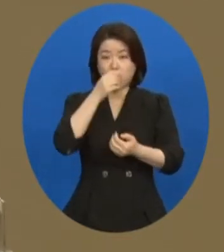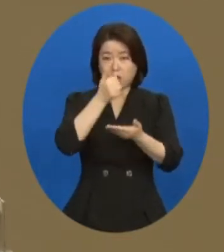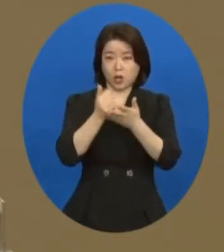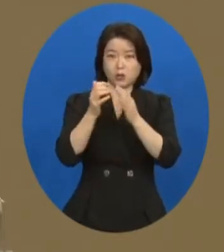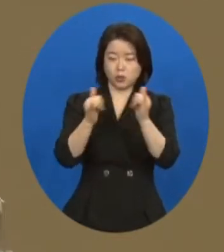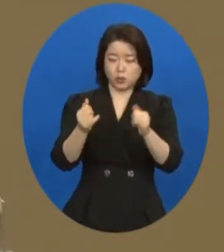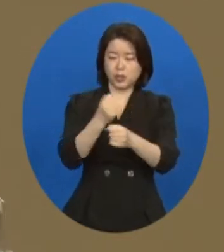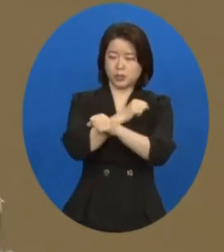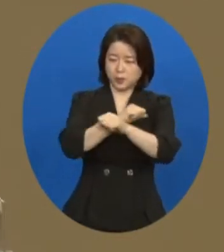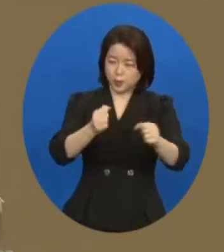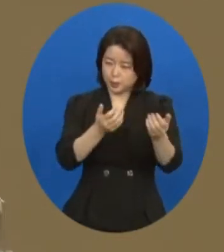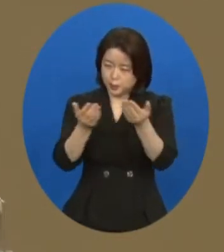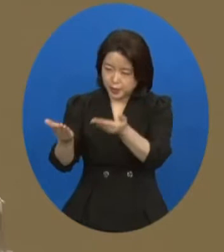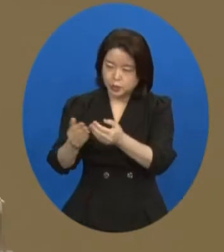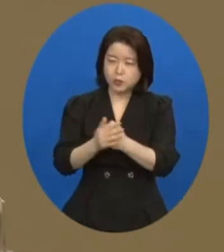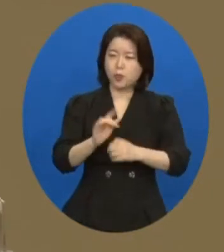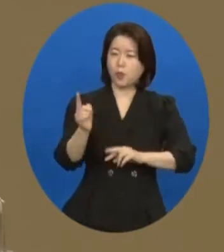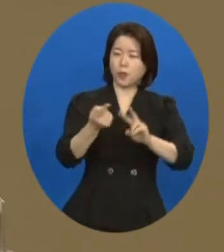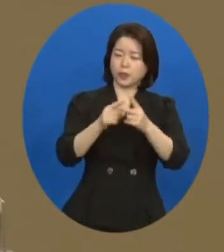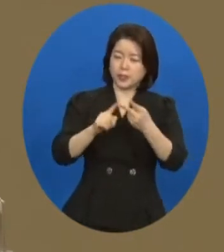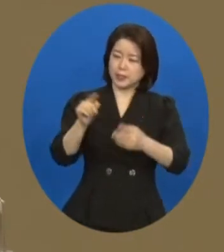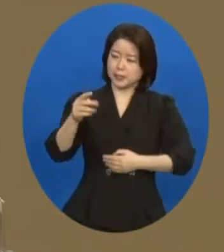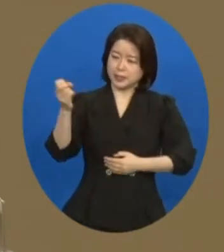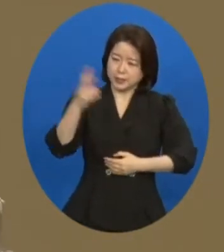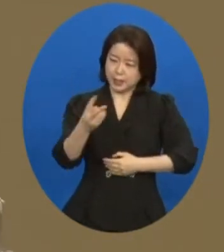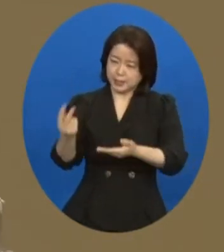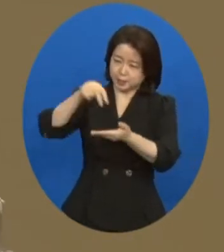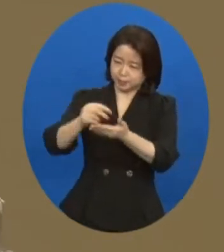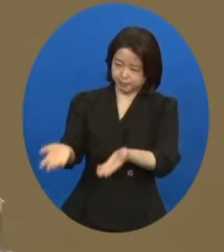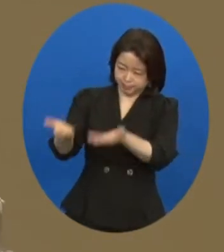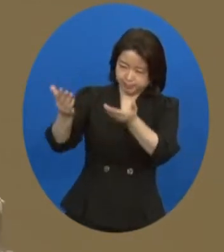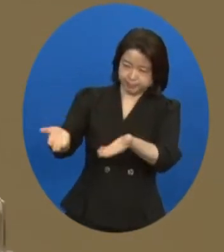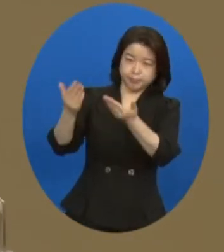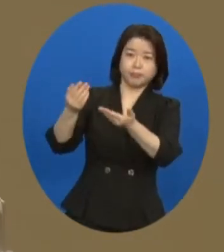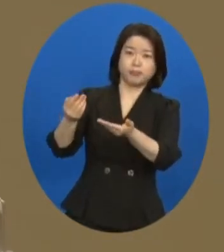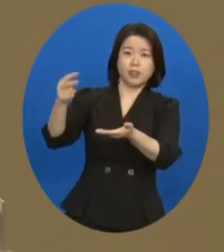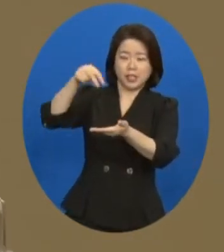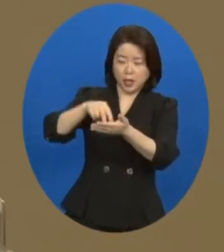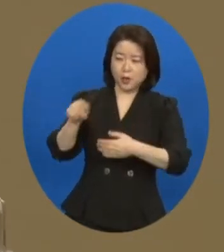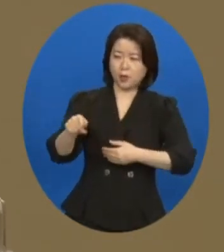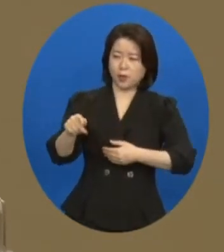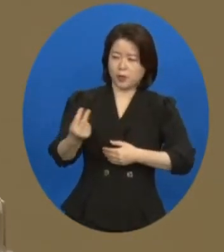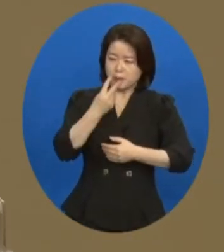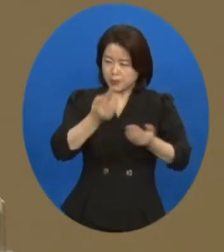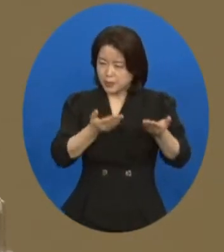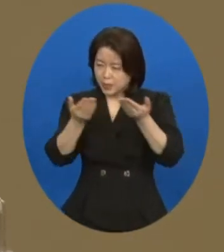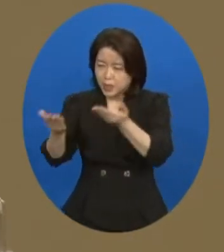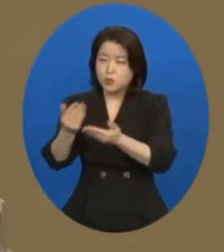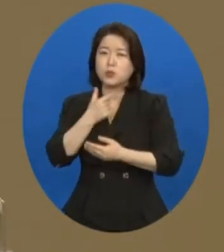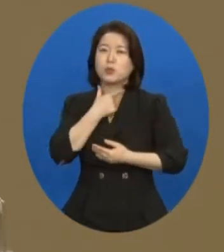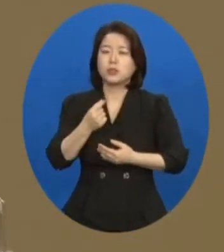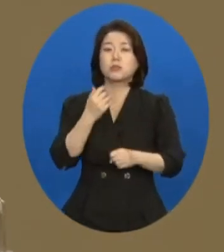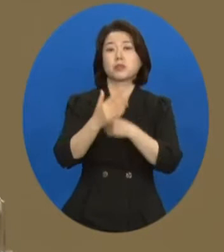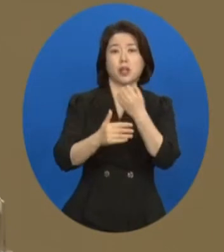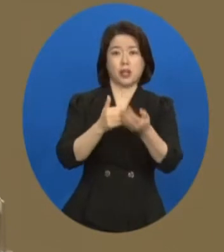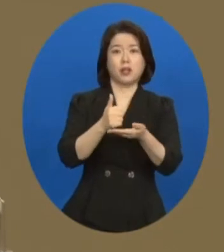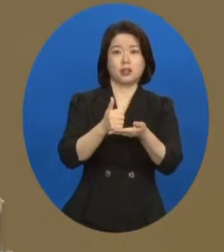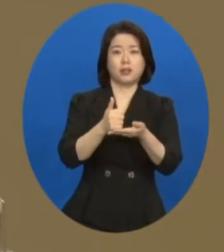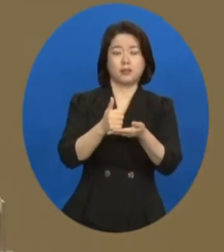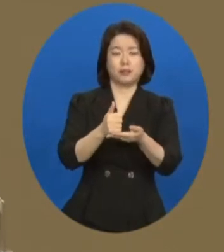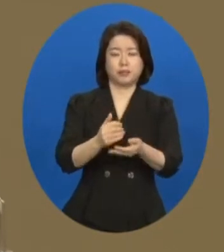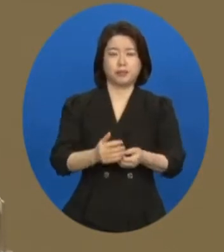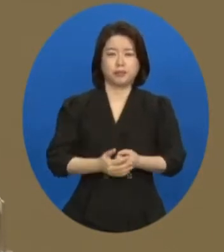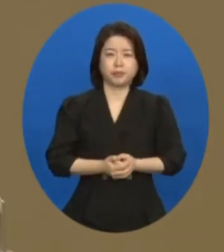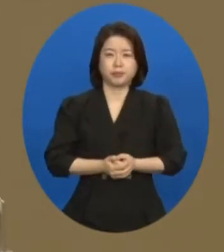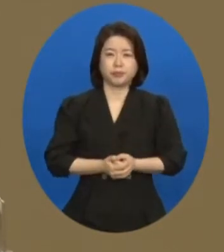용서하고 어떻든지 그를 다시 일으켜 세우고 그를 살려 주려고 하시는 하나님 식이죠